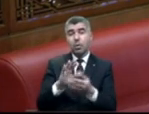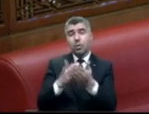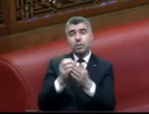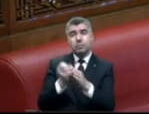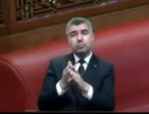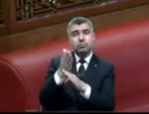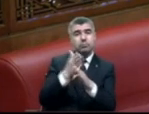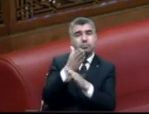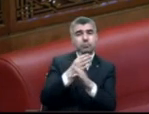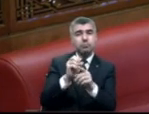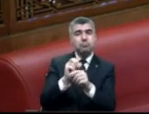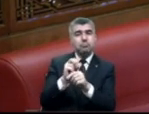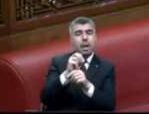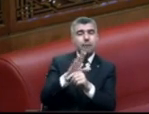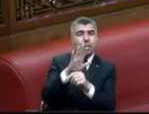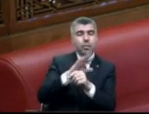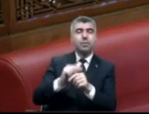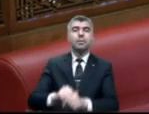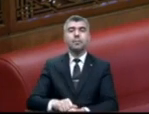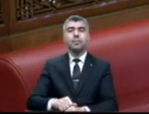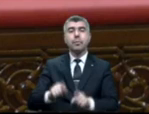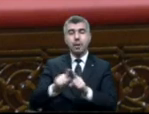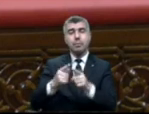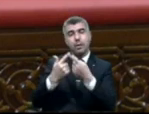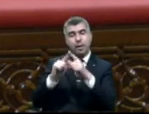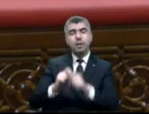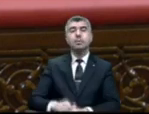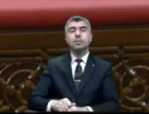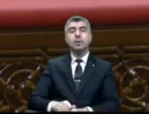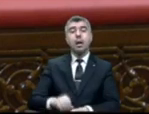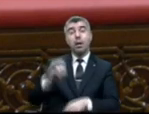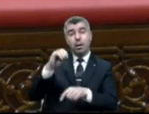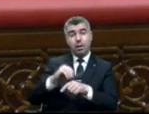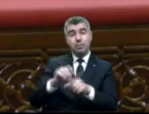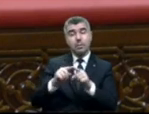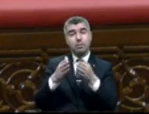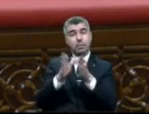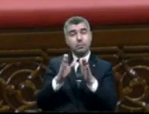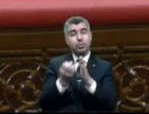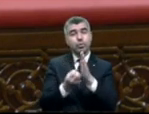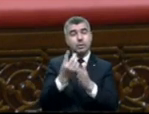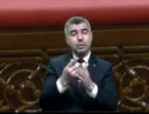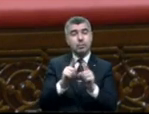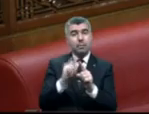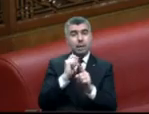التي تعرفها مختلف الأقاليم الكندية في مجالات متعددة. وتم الانفتاح على أقاليم جديدة